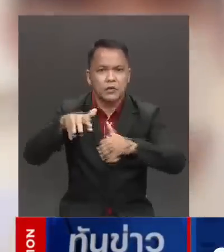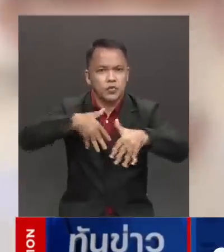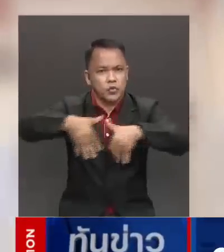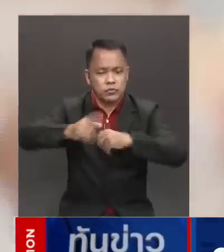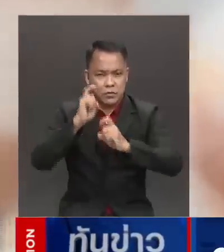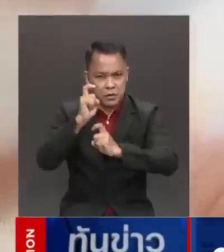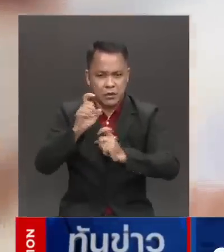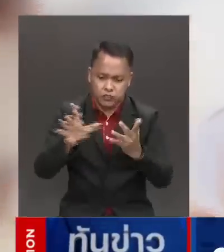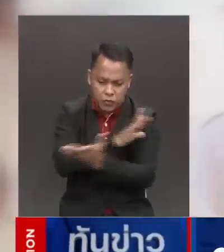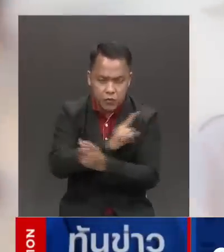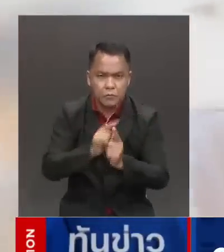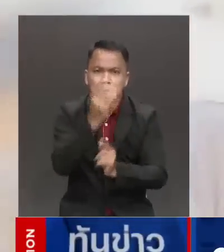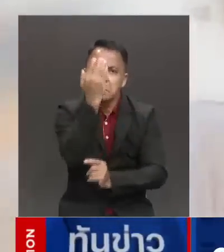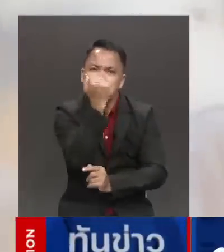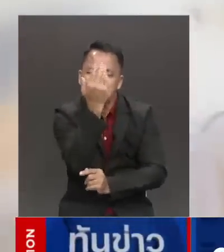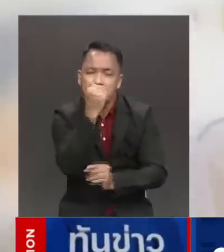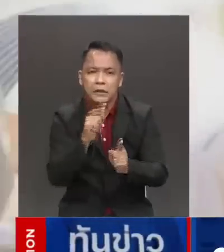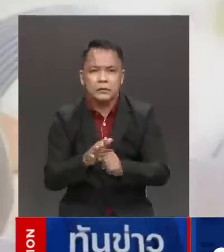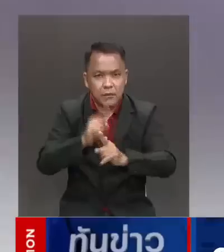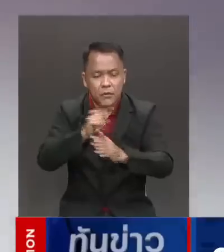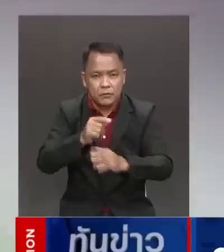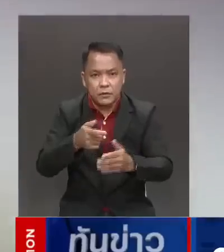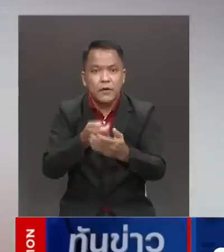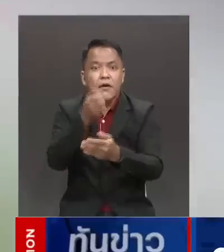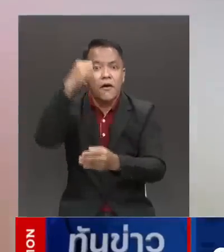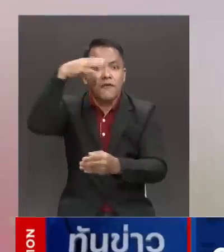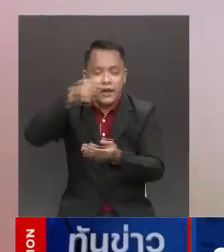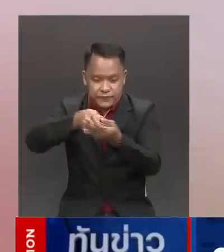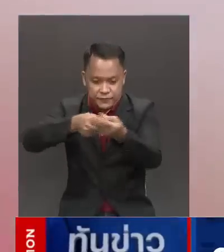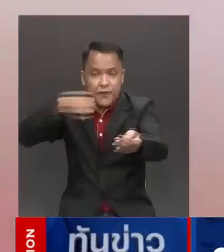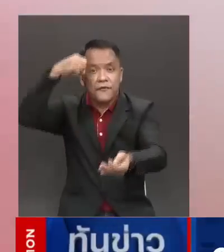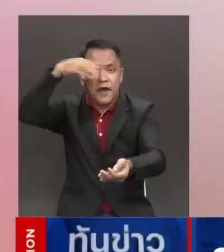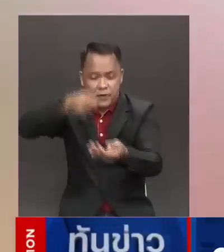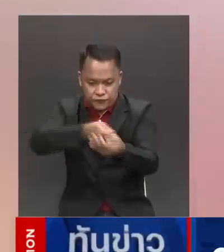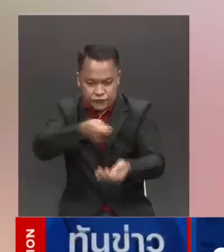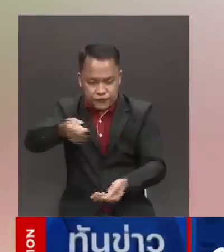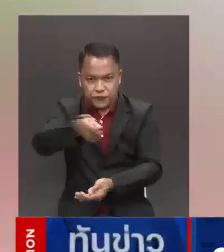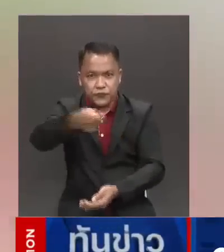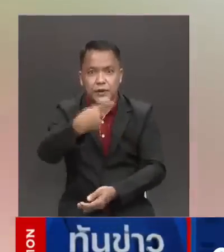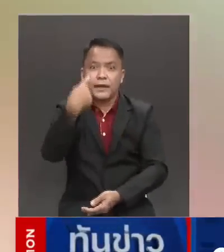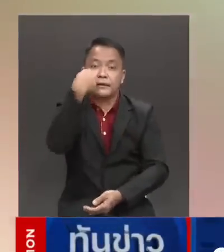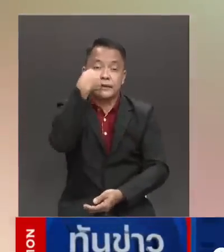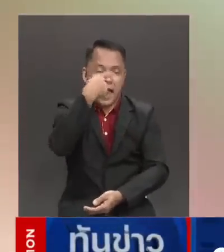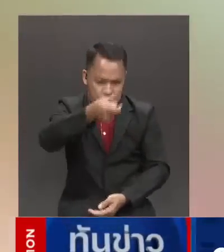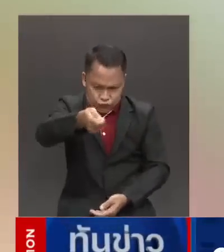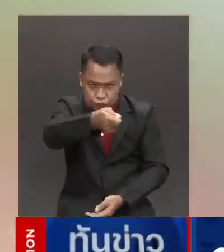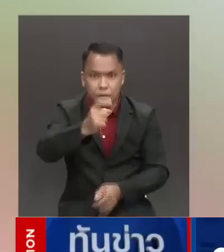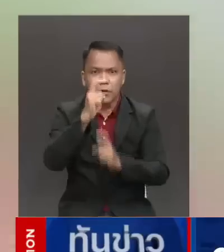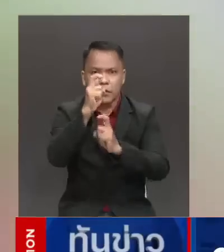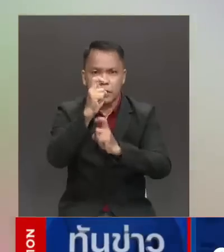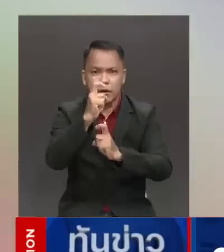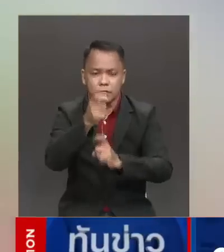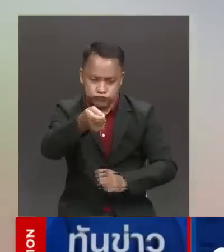ไรแล้วทำไมถึงคุณผู้ชมเลเซอร์ชี้เข้ามาที่ตาอันตรายนะ